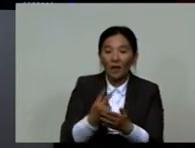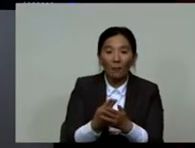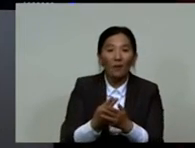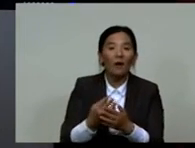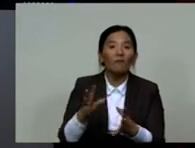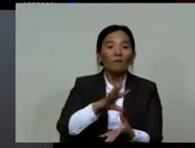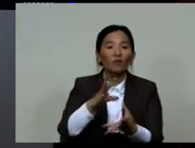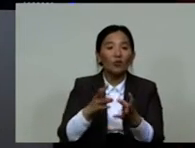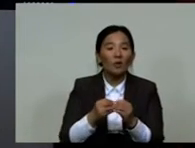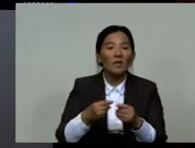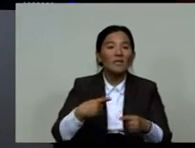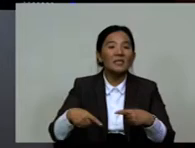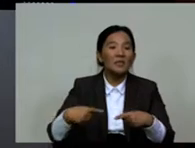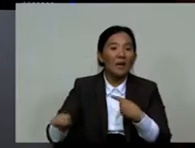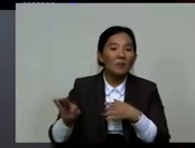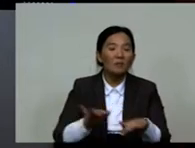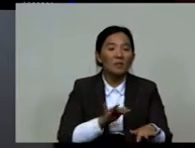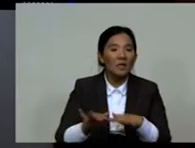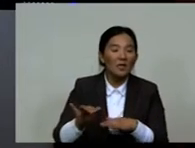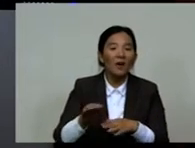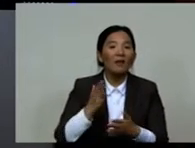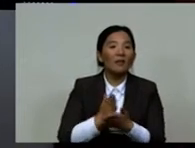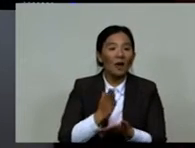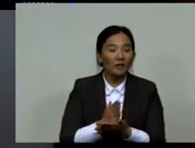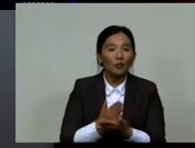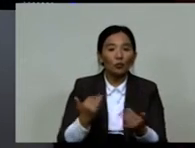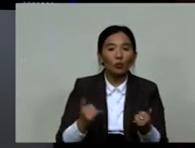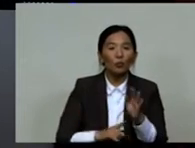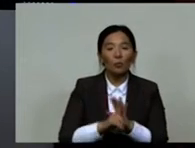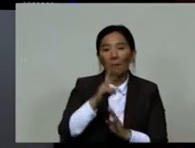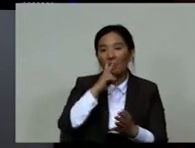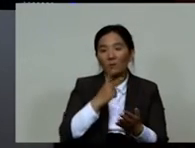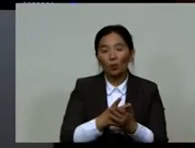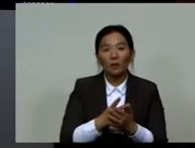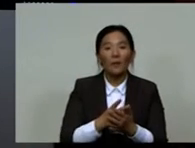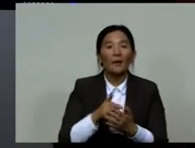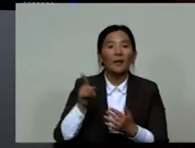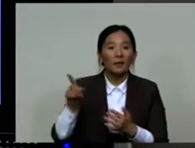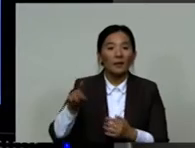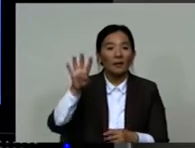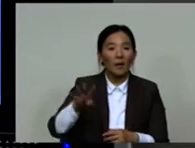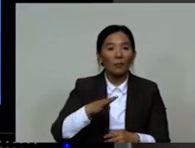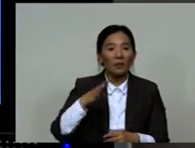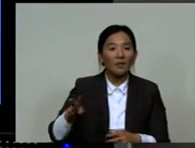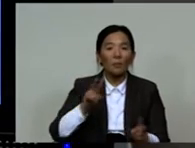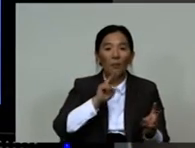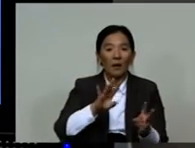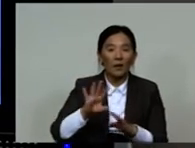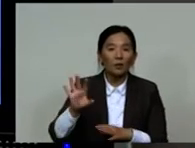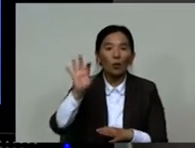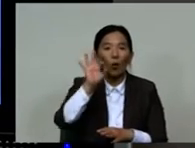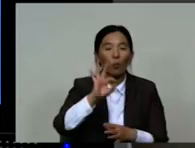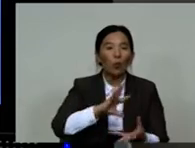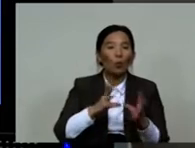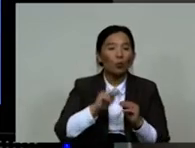динамику изменения данных. Давайте рассмотрим. В таблице показаны данные об успеваемости